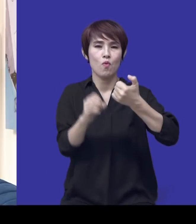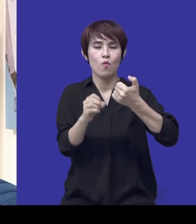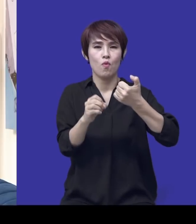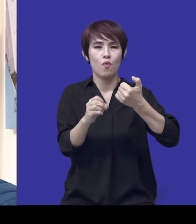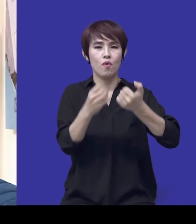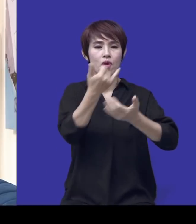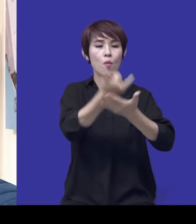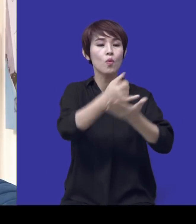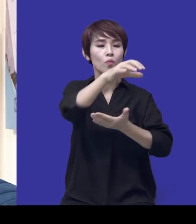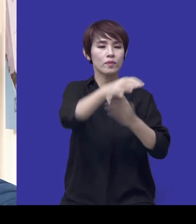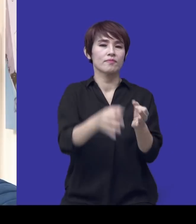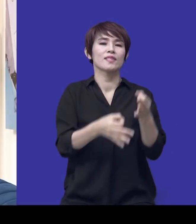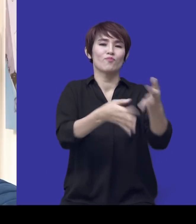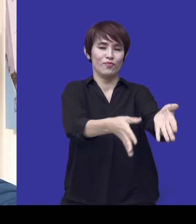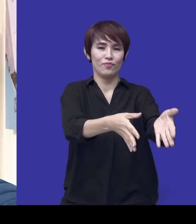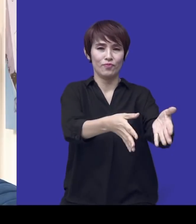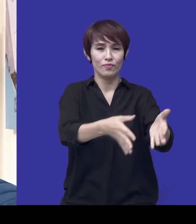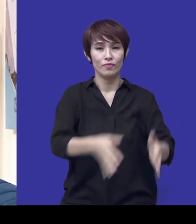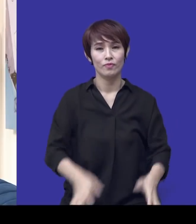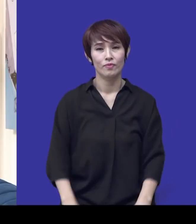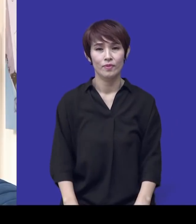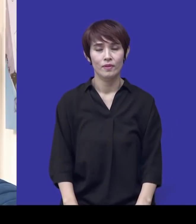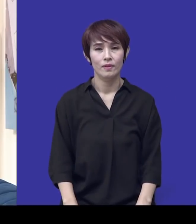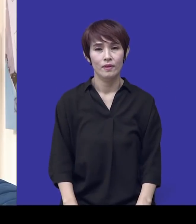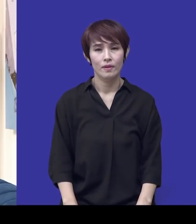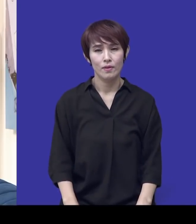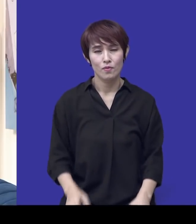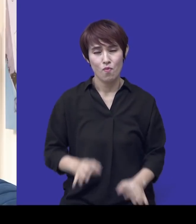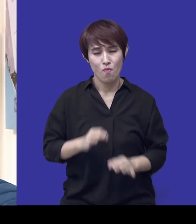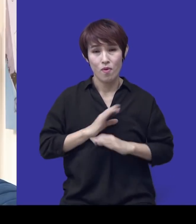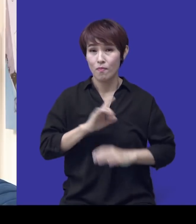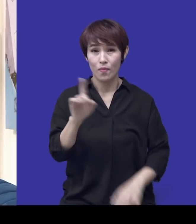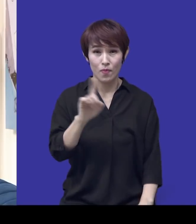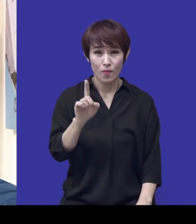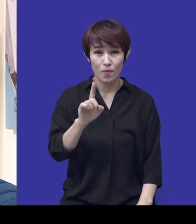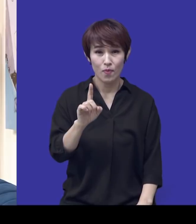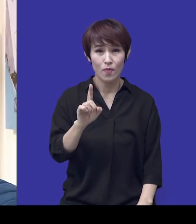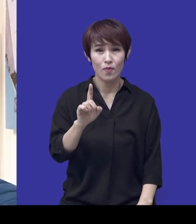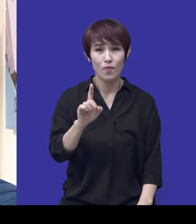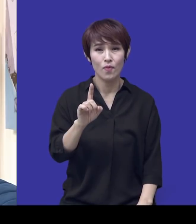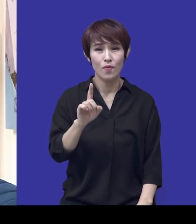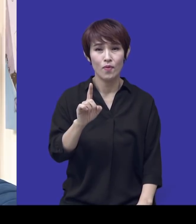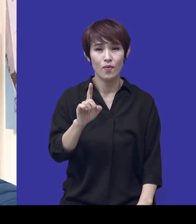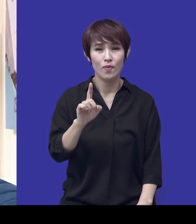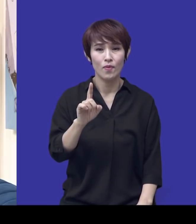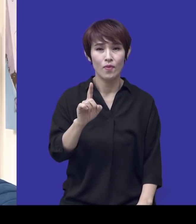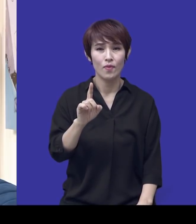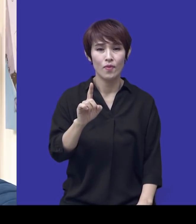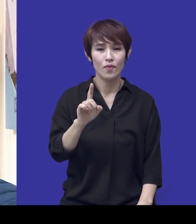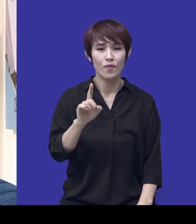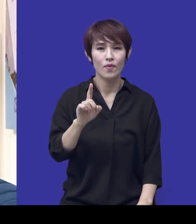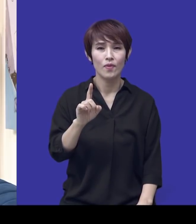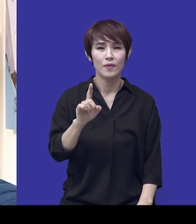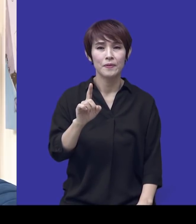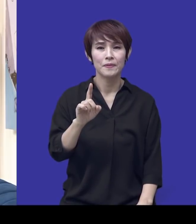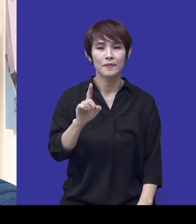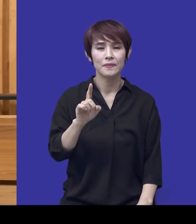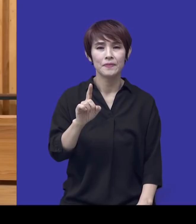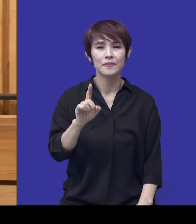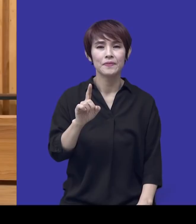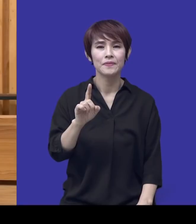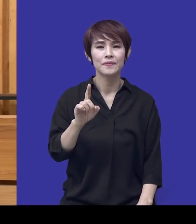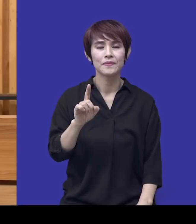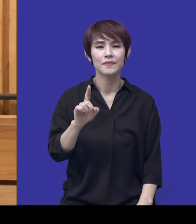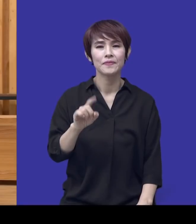보육원에. 근데 너무나도 놀라운 경험을 했던 건 뭐냐면 저는 인생에 그 머슬로우의 그 인생 단계가